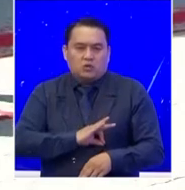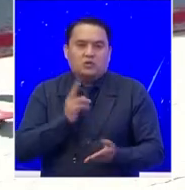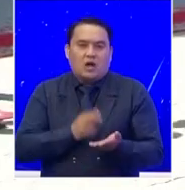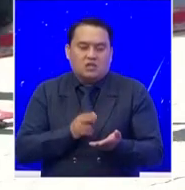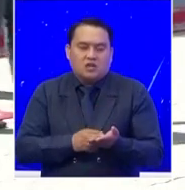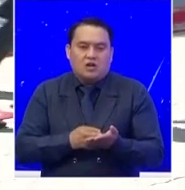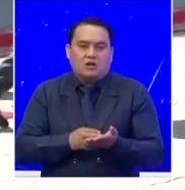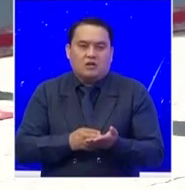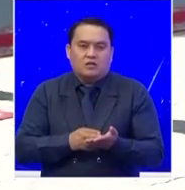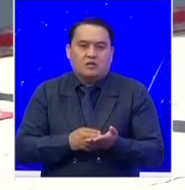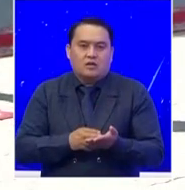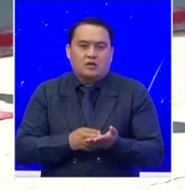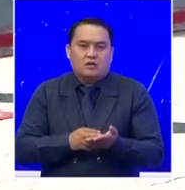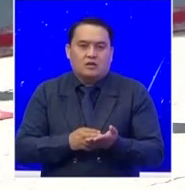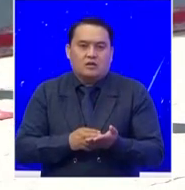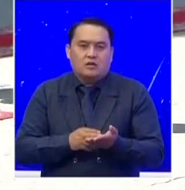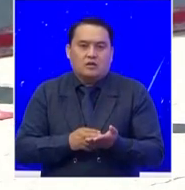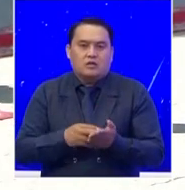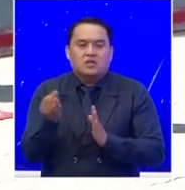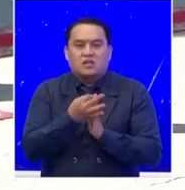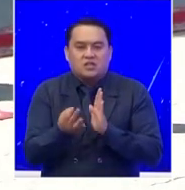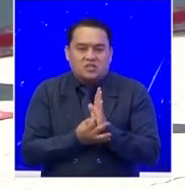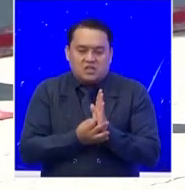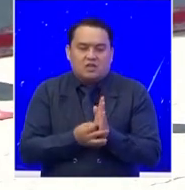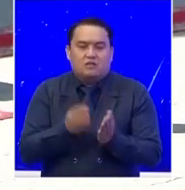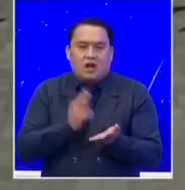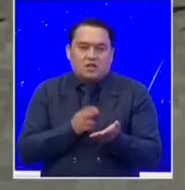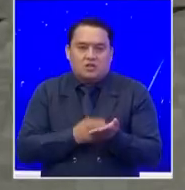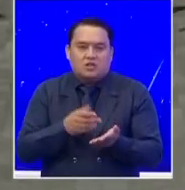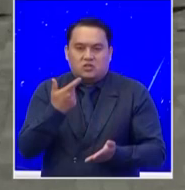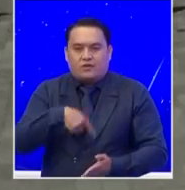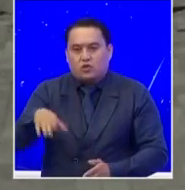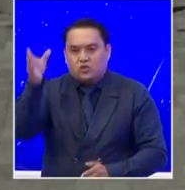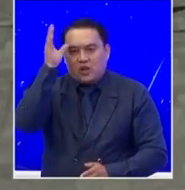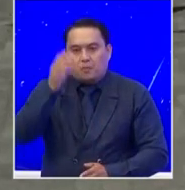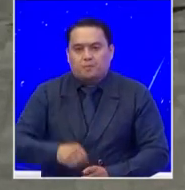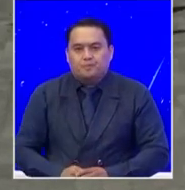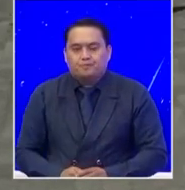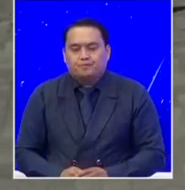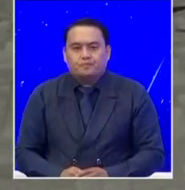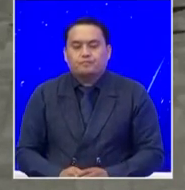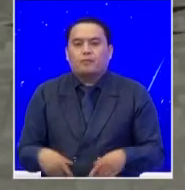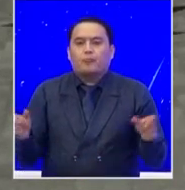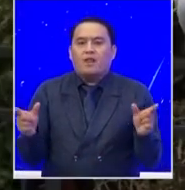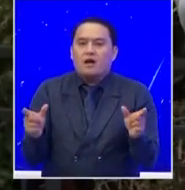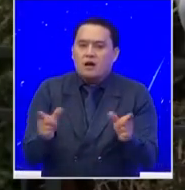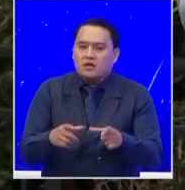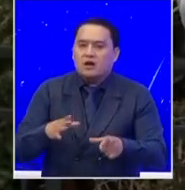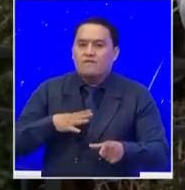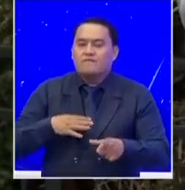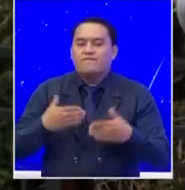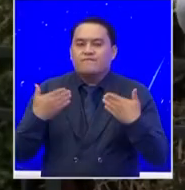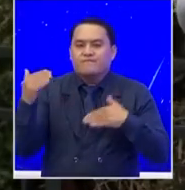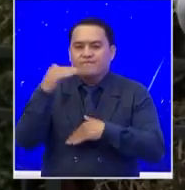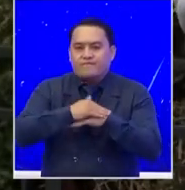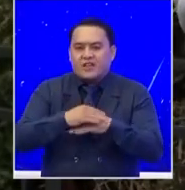подтвердили на едином национальном тестировании. В нынешнем году из-за пандемии как такового выпускного бала нет.